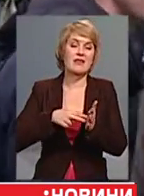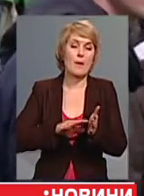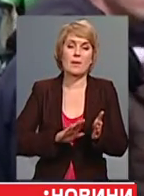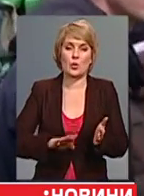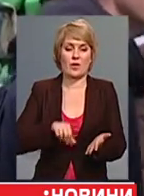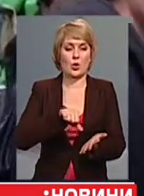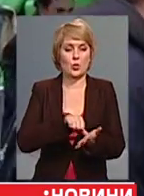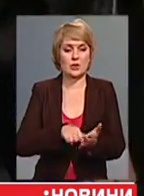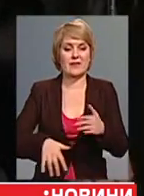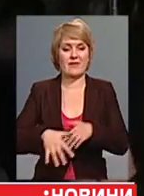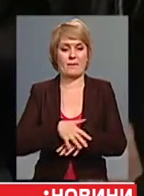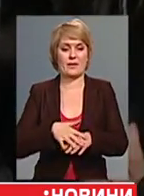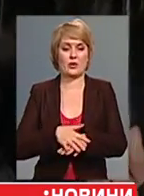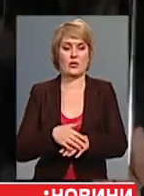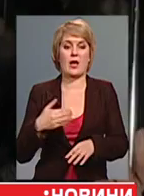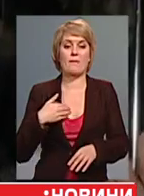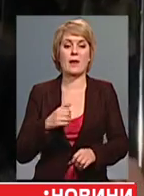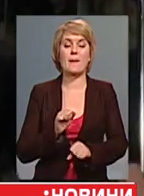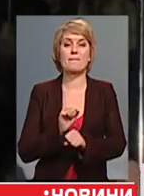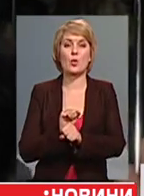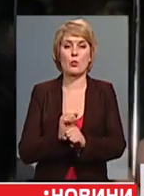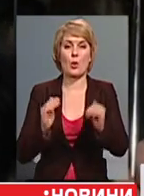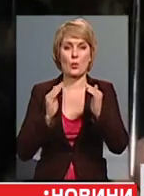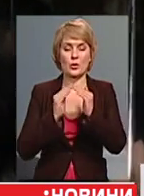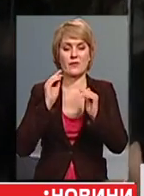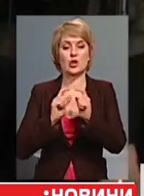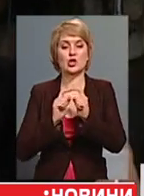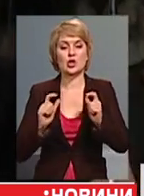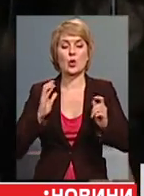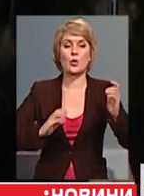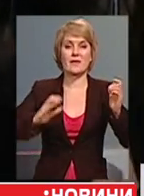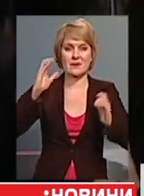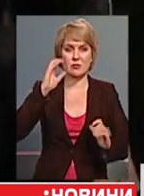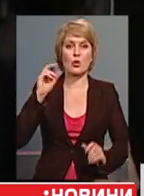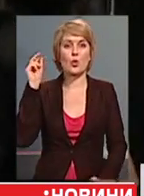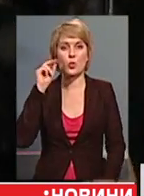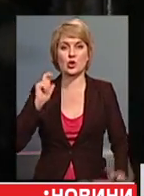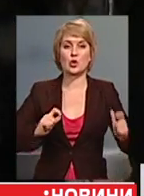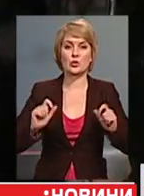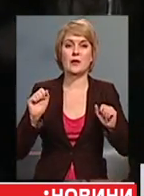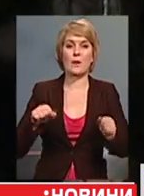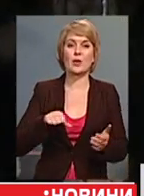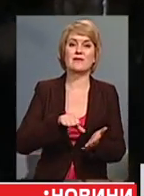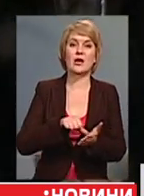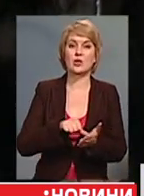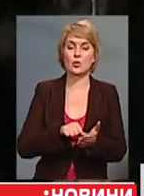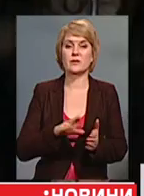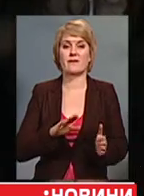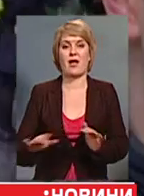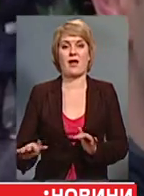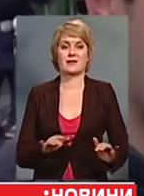брати участі в мітингу. Ми блокуємо будівлі шкіл та університетів, щоб учні і студенти могли взяти участь в